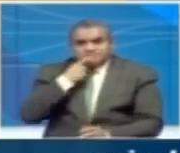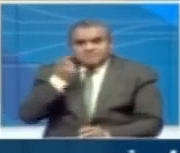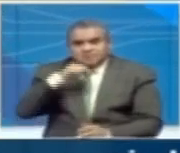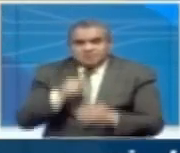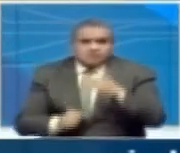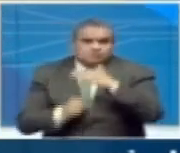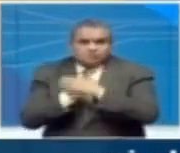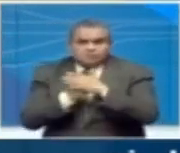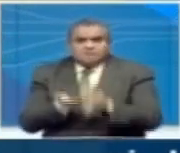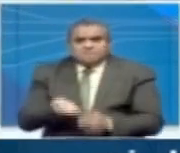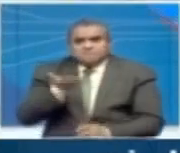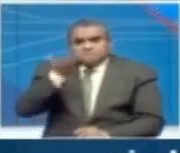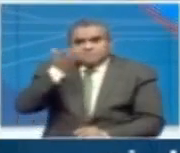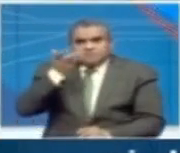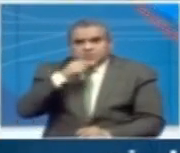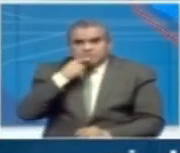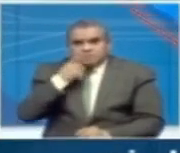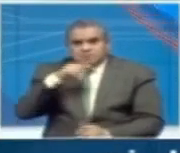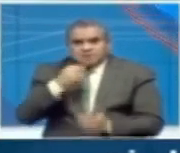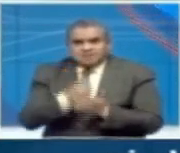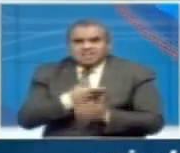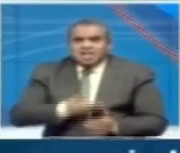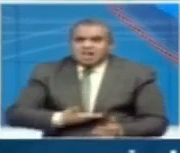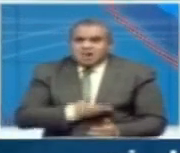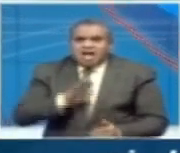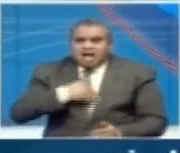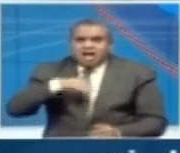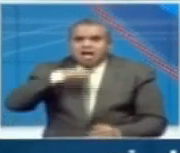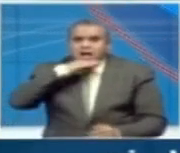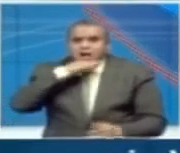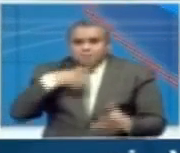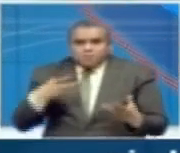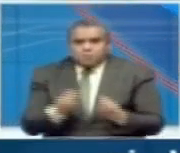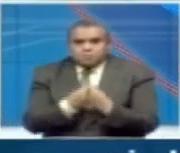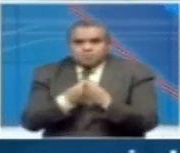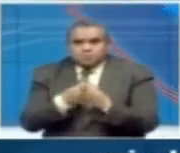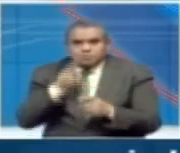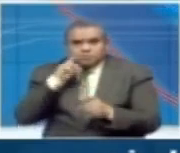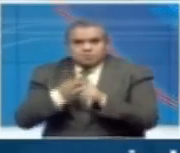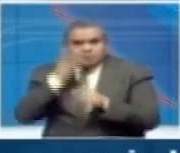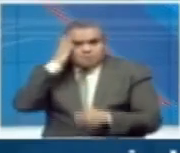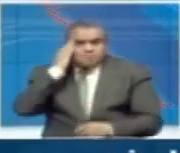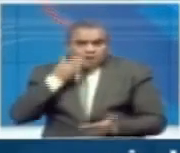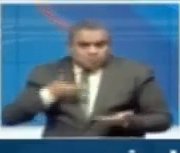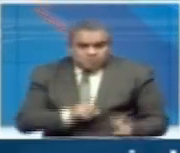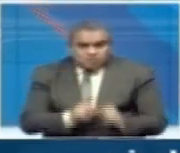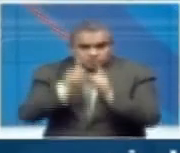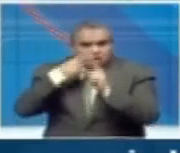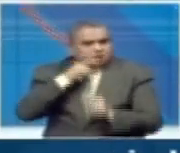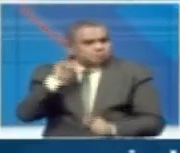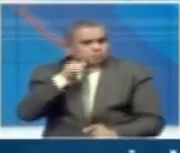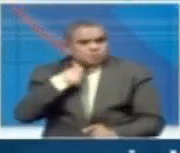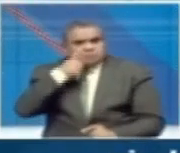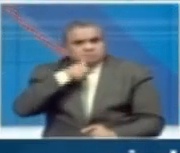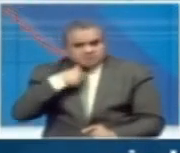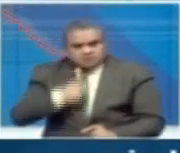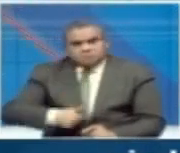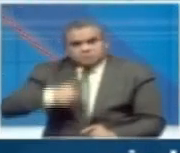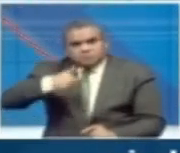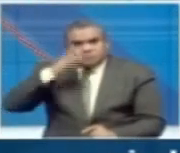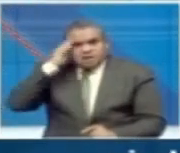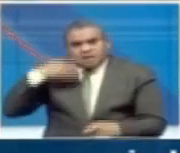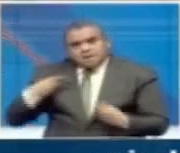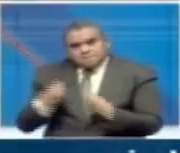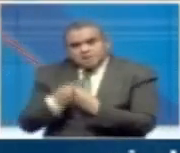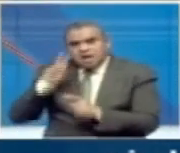التفوق والنجاح. كان نفسي بابا يكون معايا النهاردة وانا فخورة جدا بيه، بس وجود الضباط هنا برضو حسسني ان بابا موجود